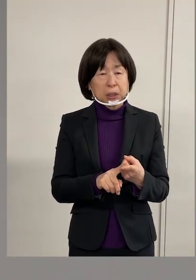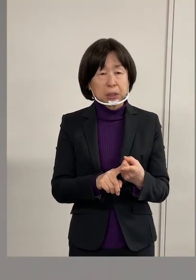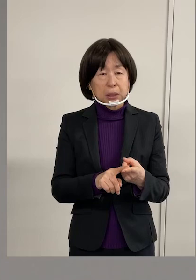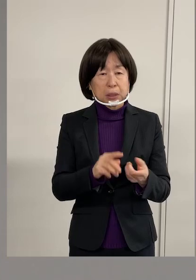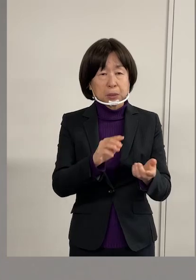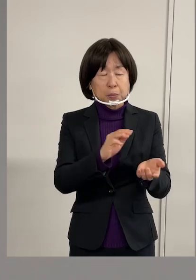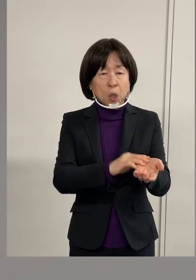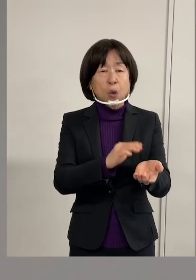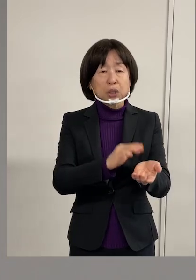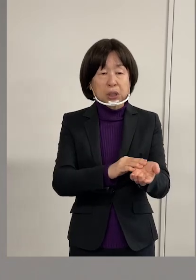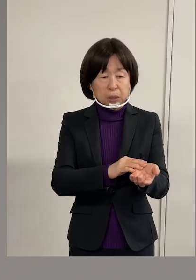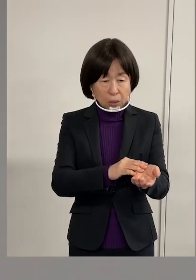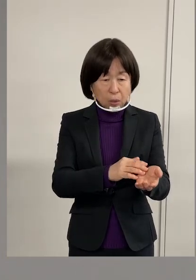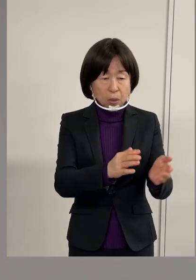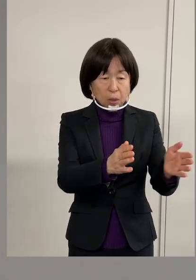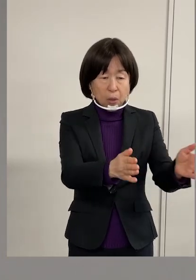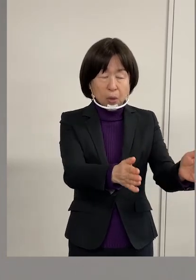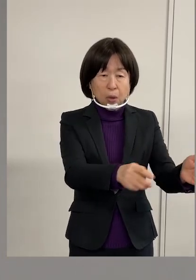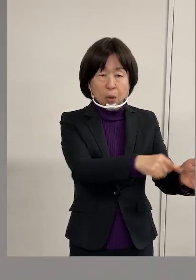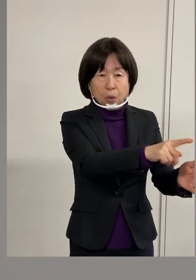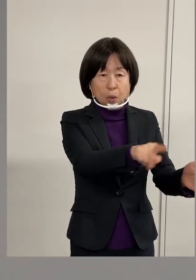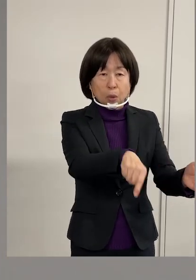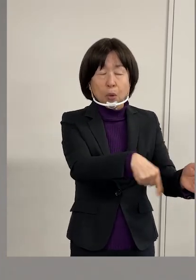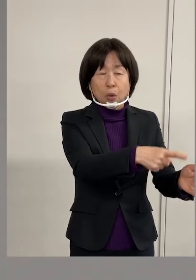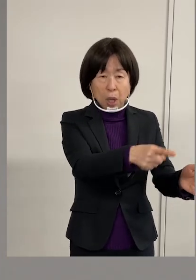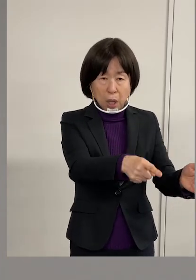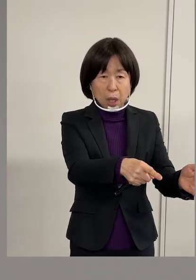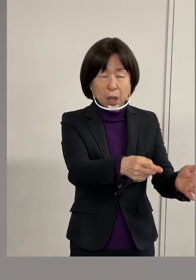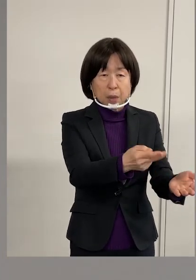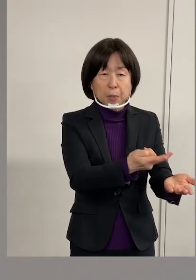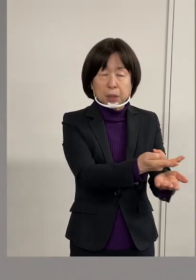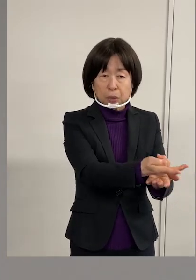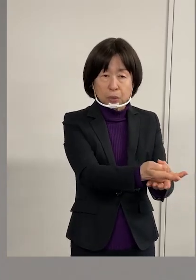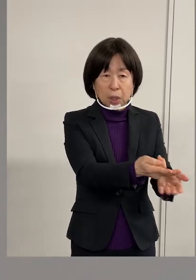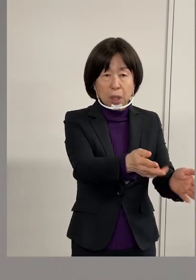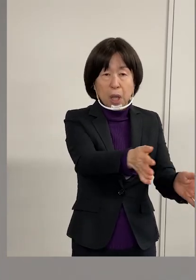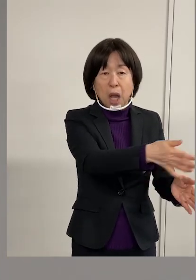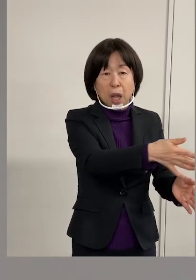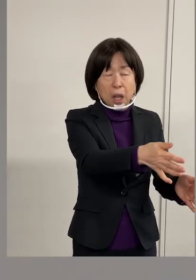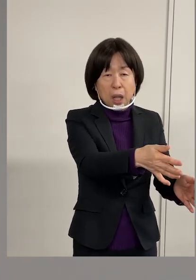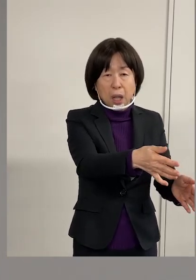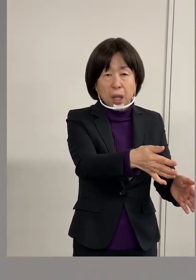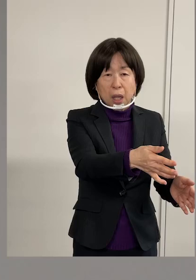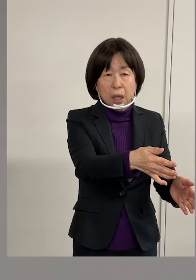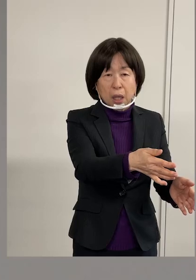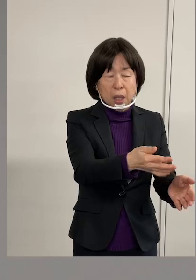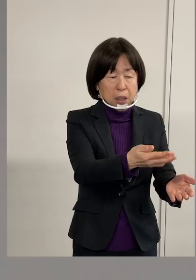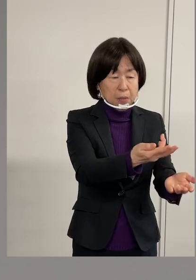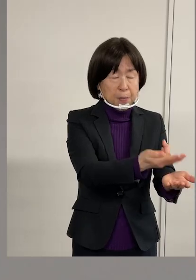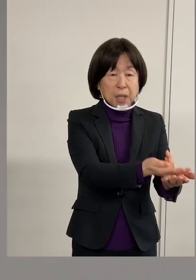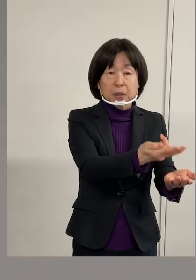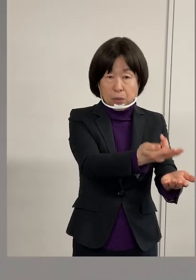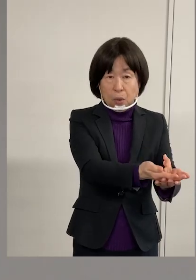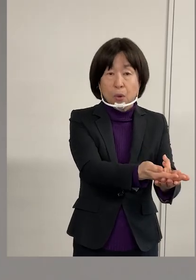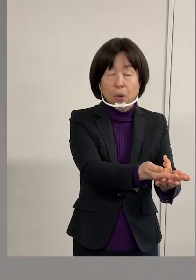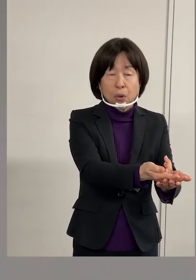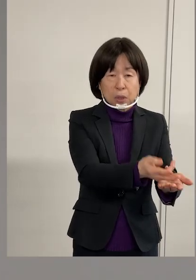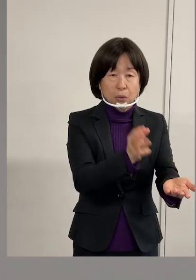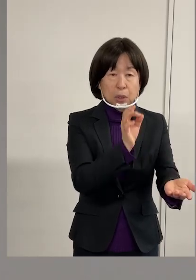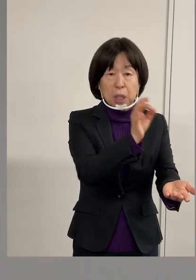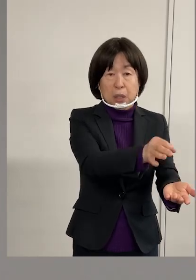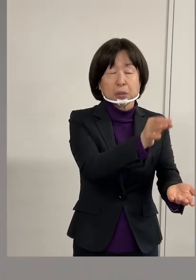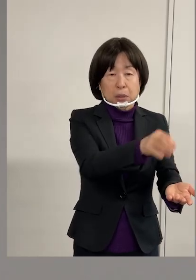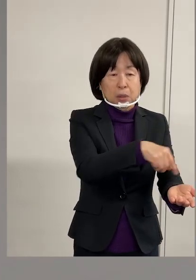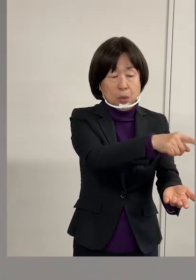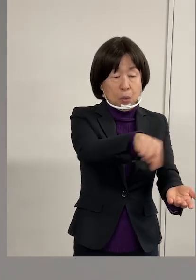要があるので、で、その分に交付金が当たってます。で、受け入れなくても当たってるじゃないかという批判もあるので、